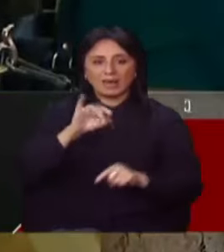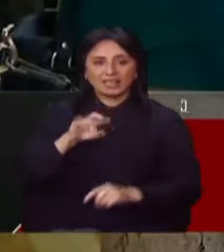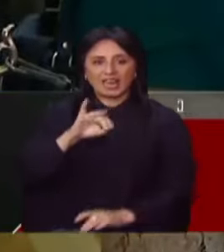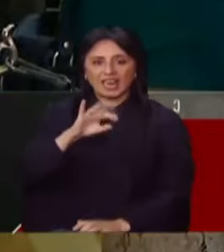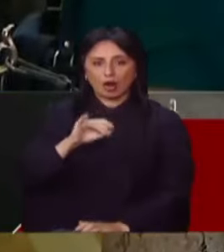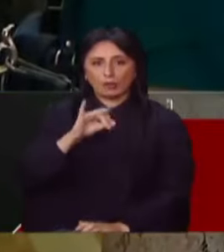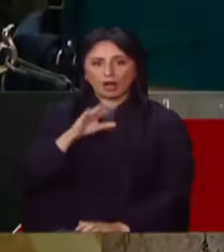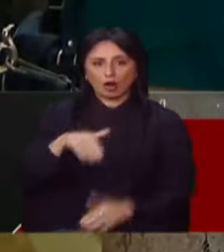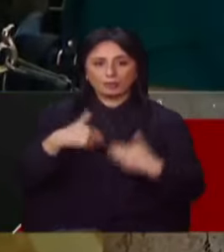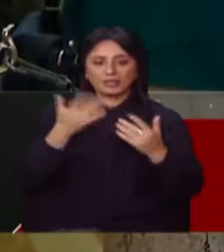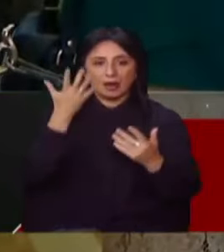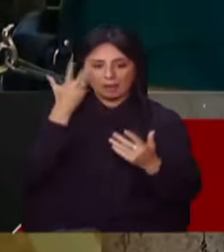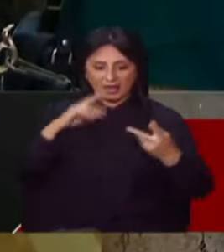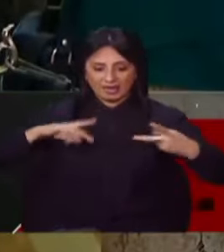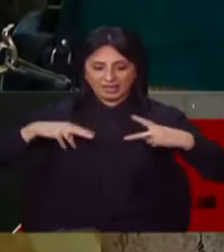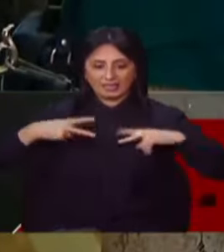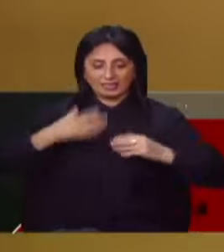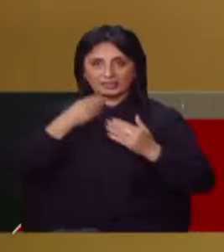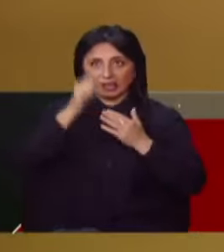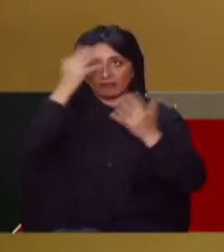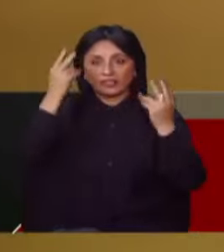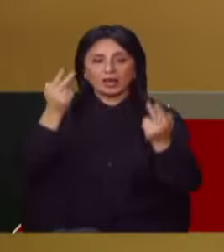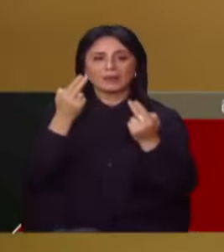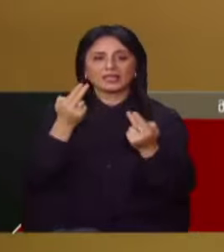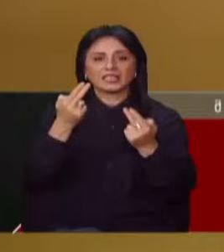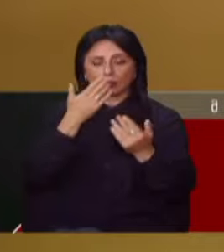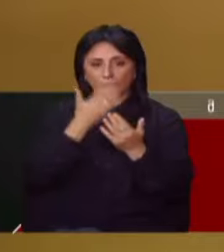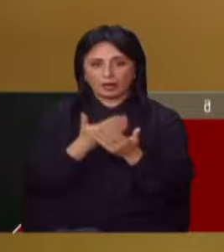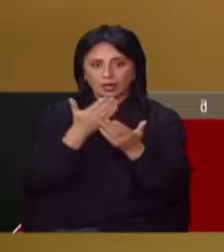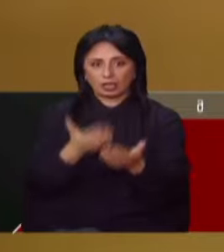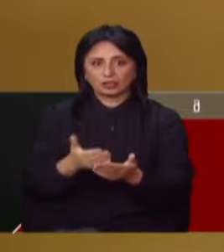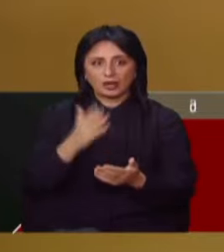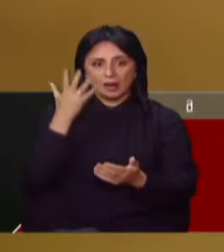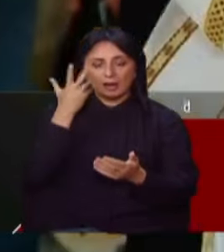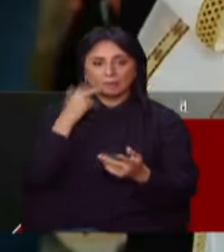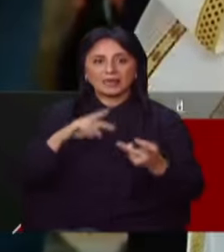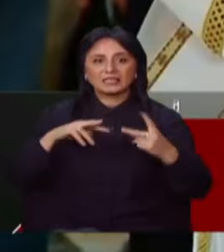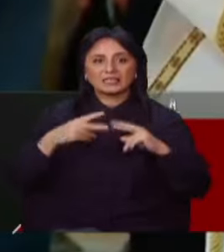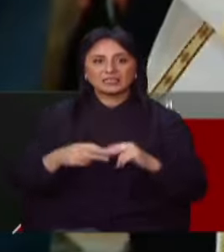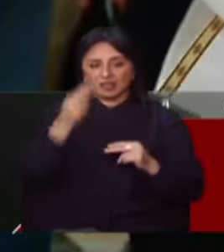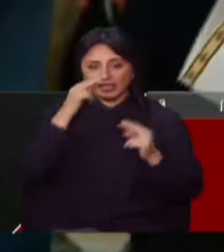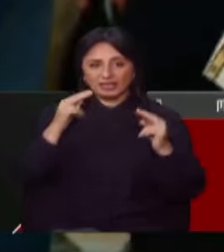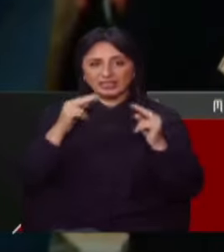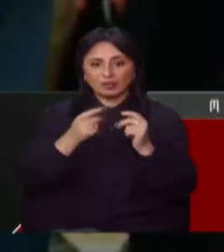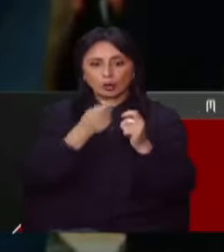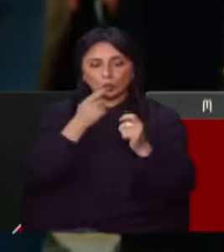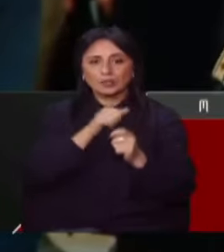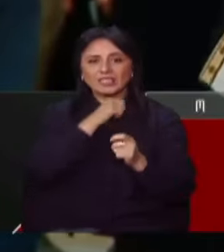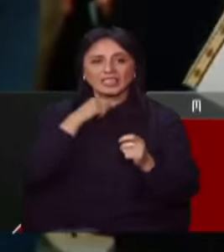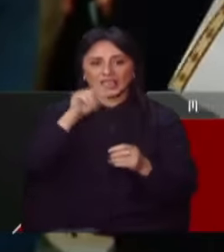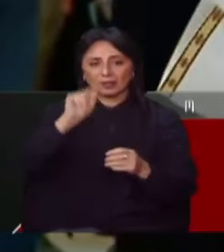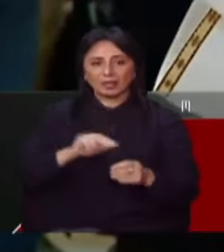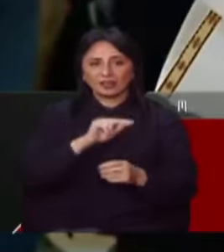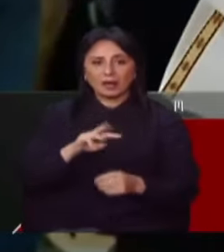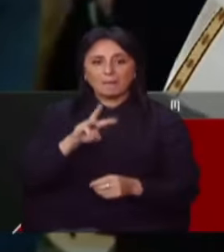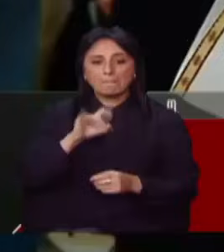იაკობისა და იოანეს წინაშე ფერიცვალა და თავისი ღვთაებრივი დიდებულება აჩვენა. ფერისცვალების დღესასწაულზე ტაძრებში ყურძენი და ხილი იკურთხება.